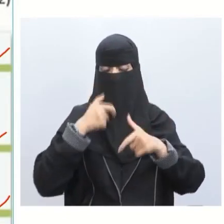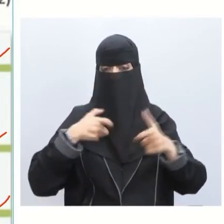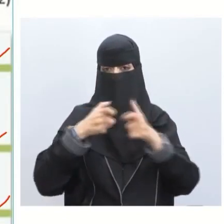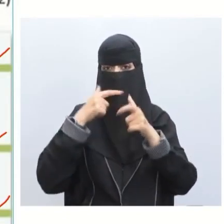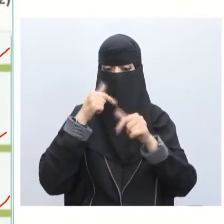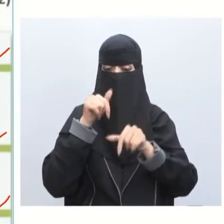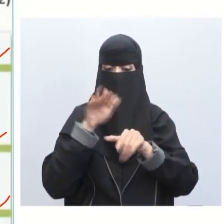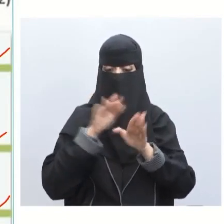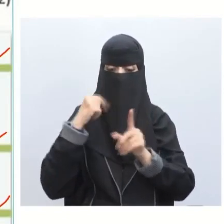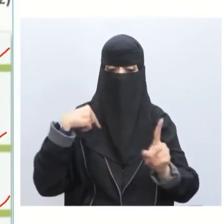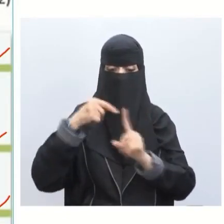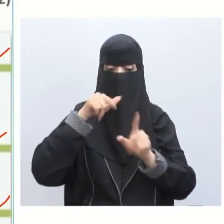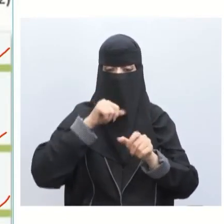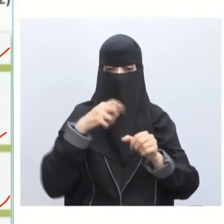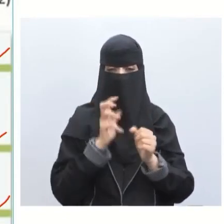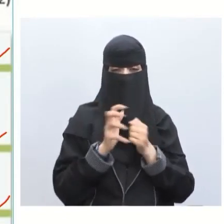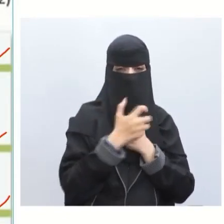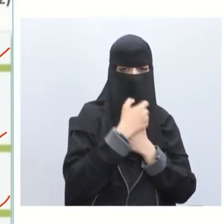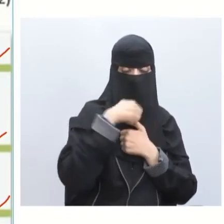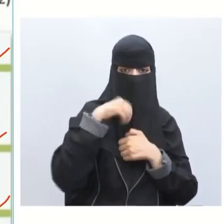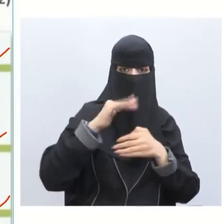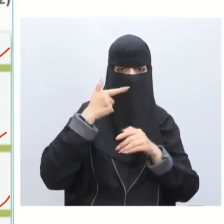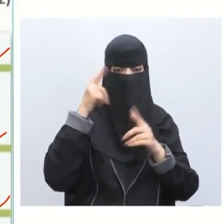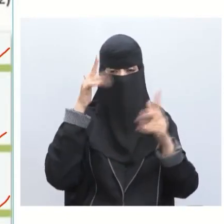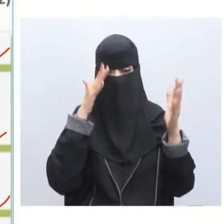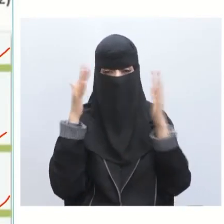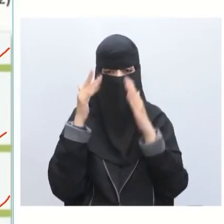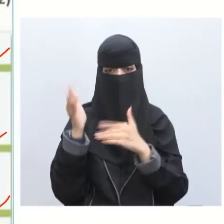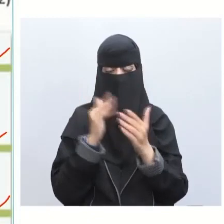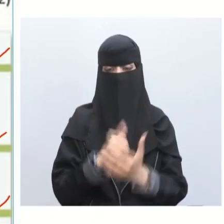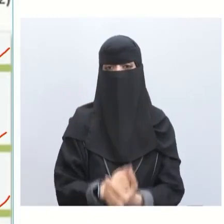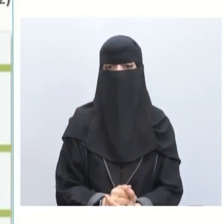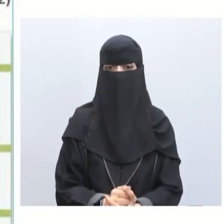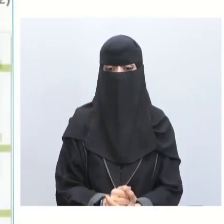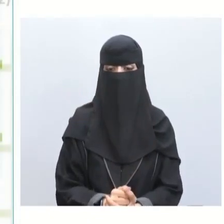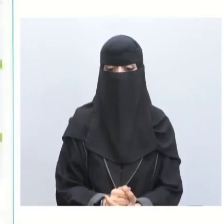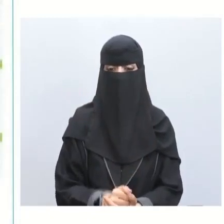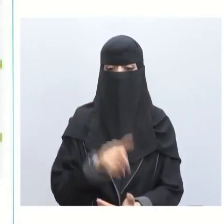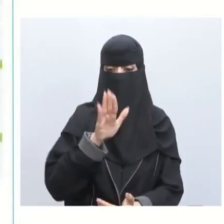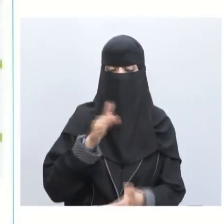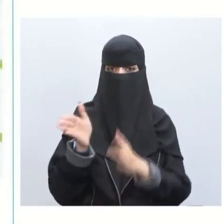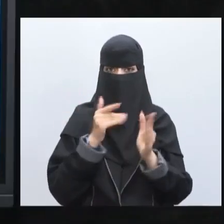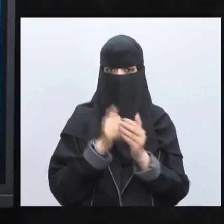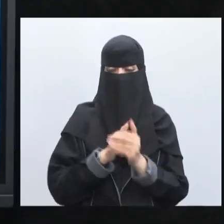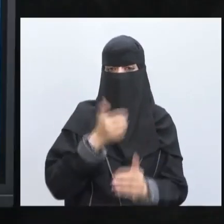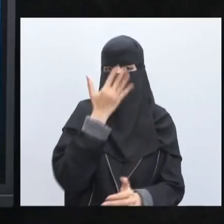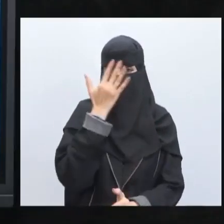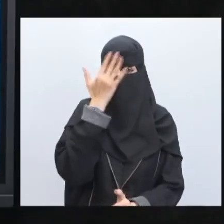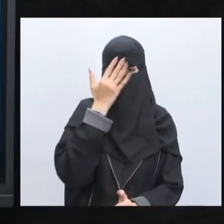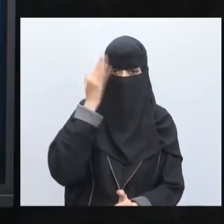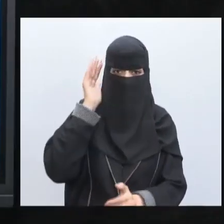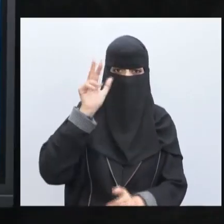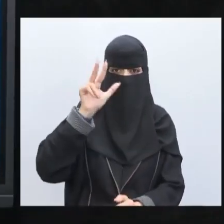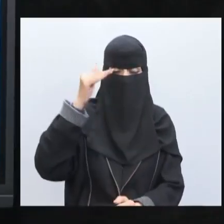الجماعيه بهدف مضايقته وازعاجه كذلك من اشكال التنمر